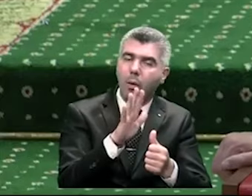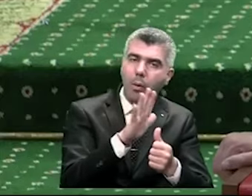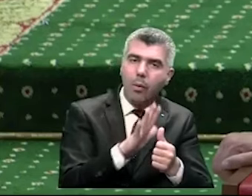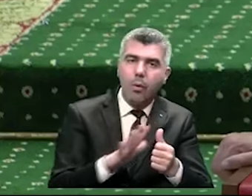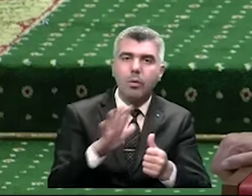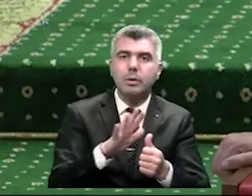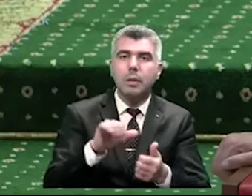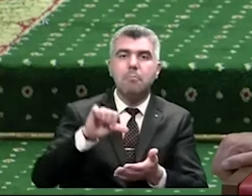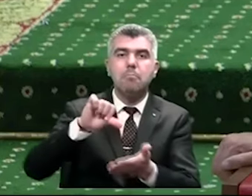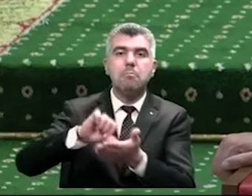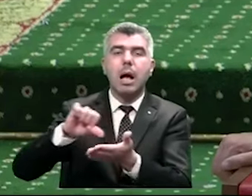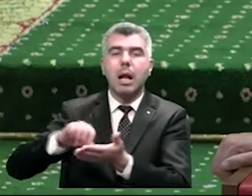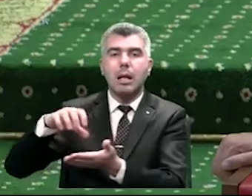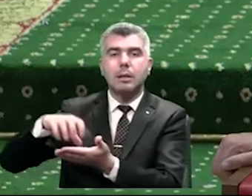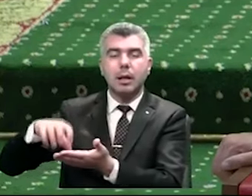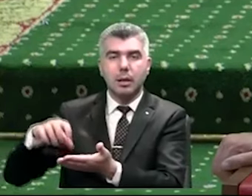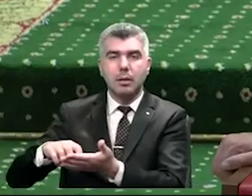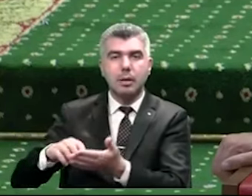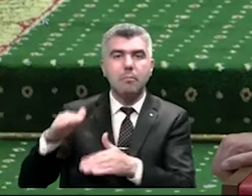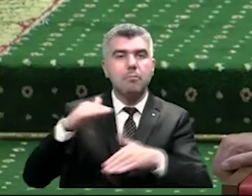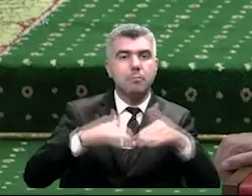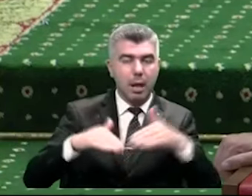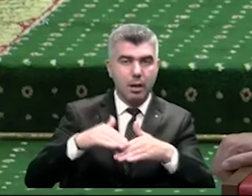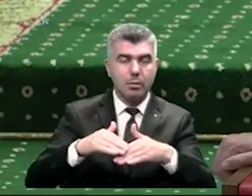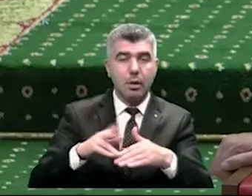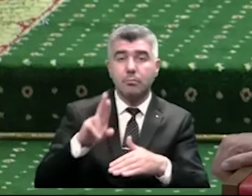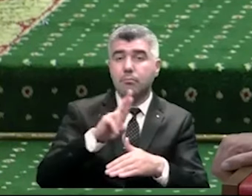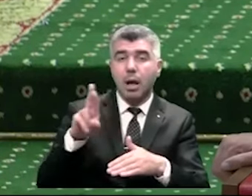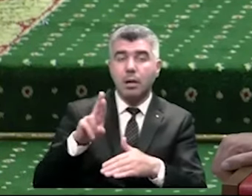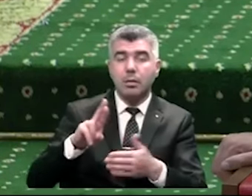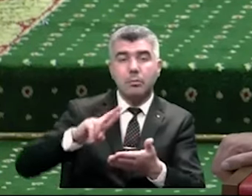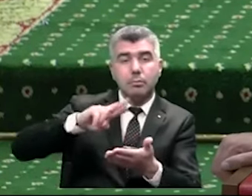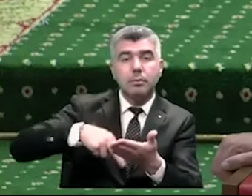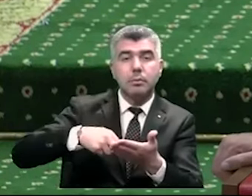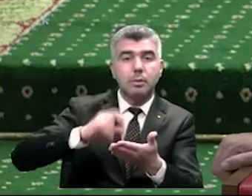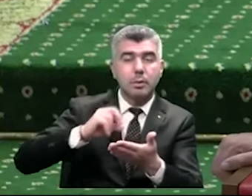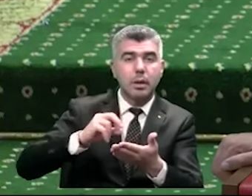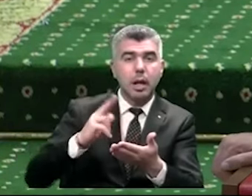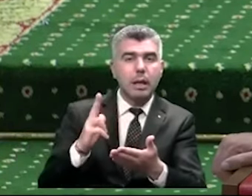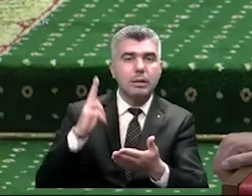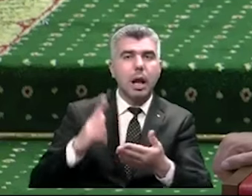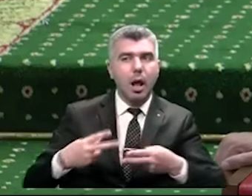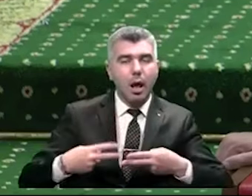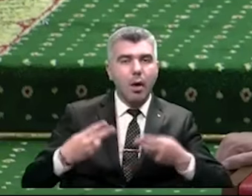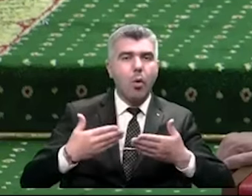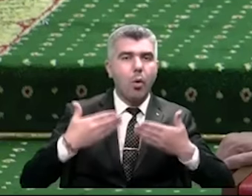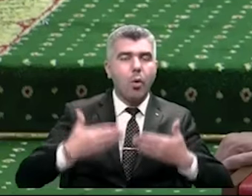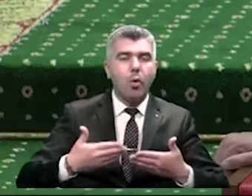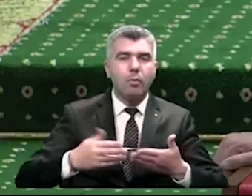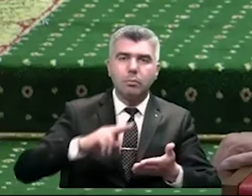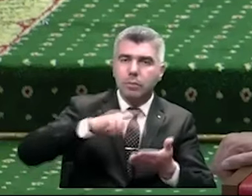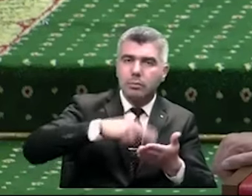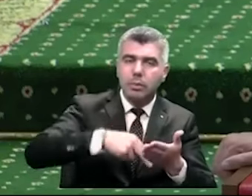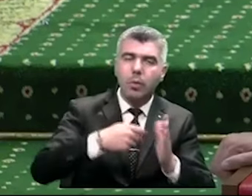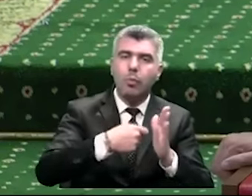للمناطق الساحليه واليوم كما تعلمون جهه الملك اعطت التوجيهات دياله الساميه واليوم انطلقنا في تفعيل العديد من